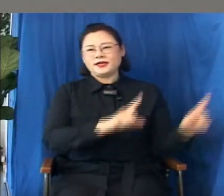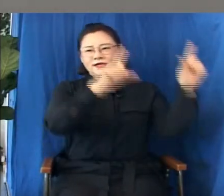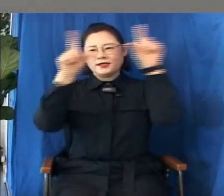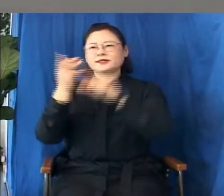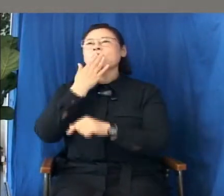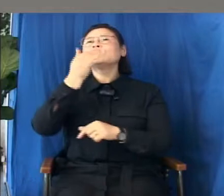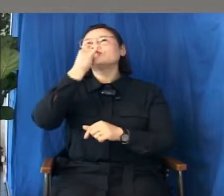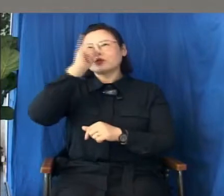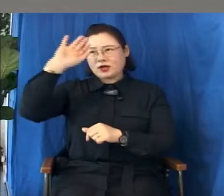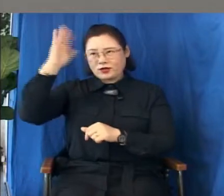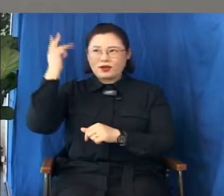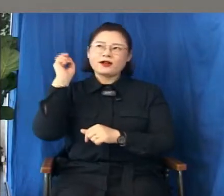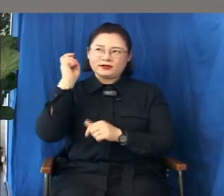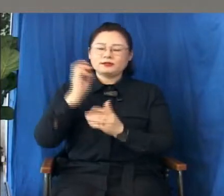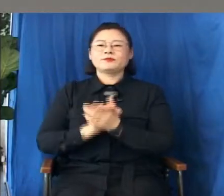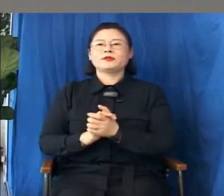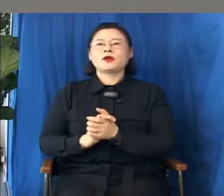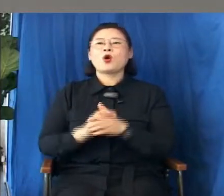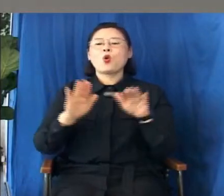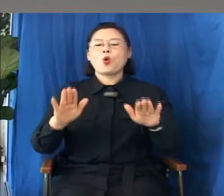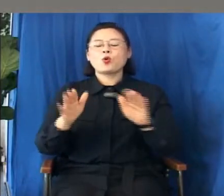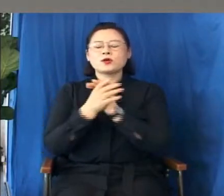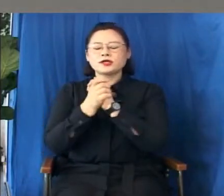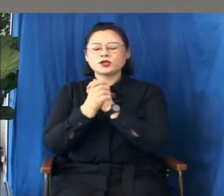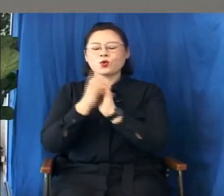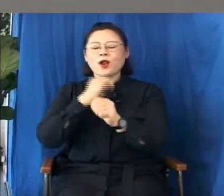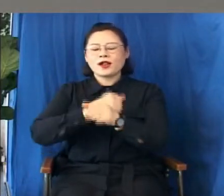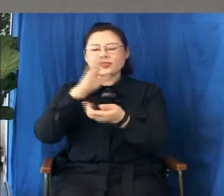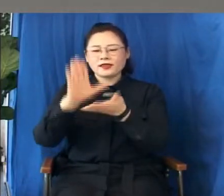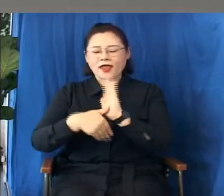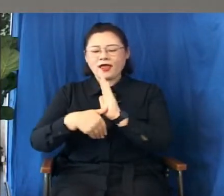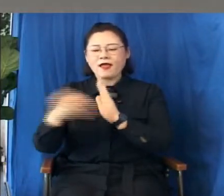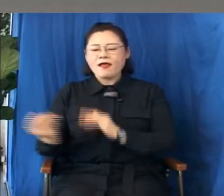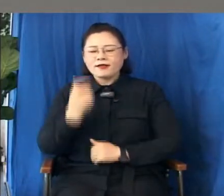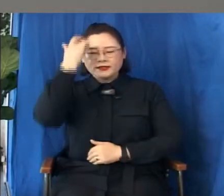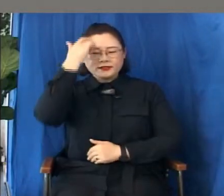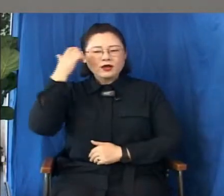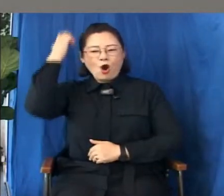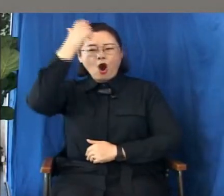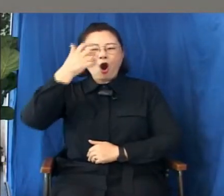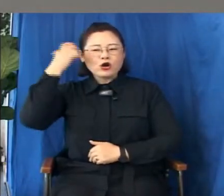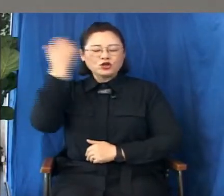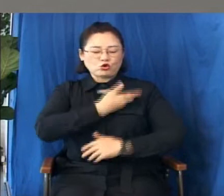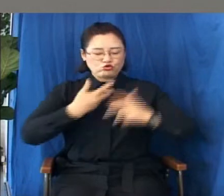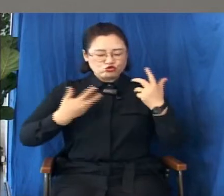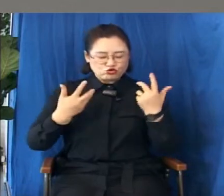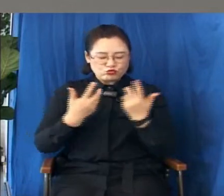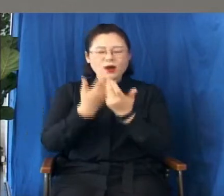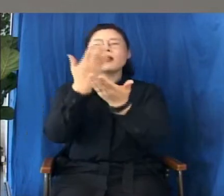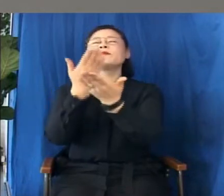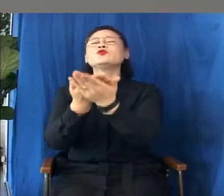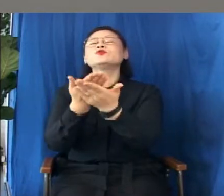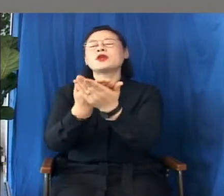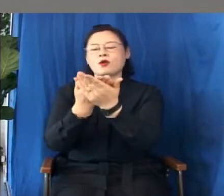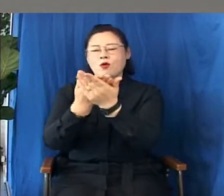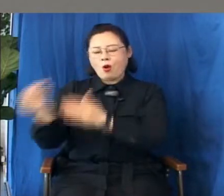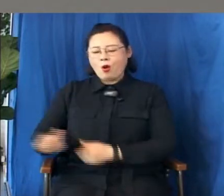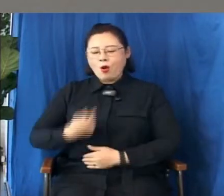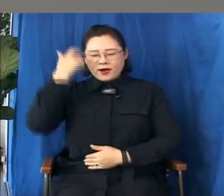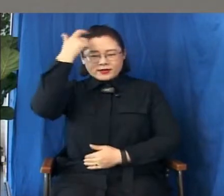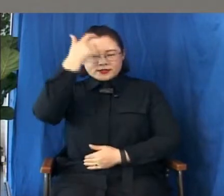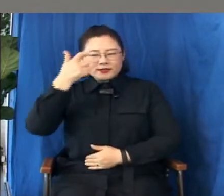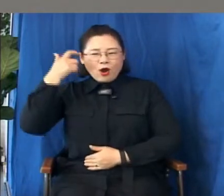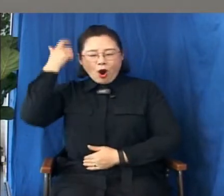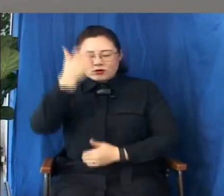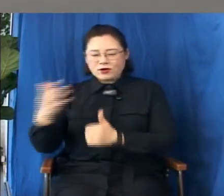성령을 주옵소서, 또 충만케 하여 주옵소서. 성령님께 사로잡힌 인생을 살아갈 수 있도록, 그래서 내가 가진 것 없고